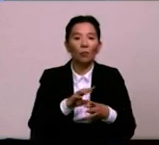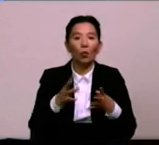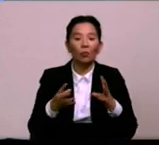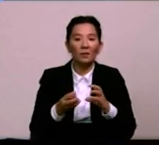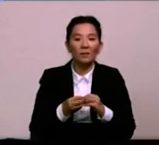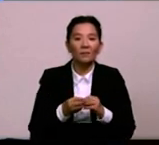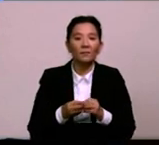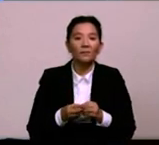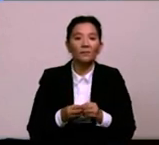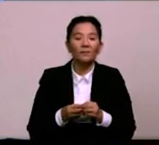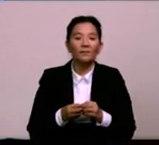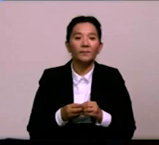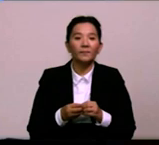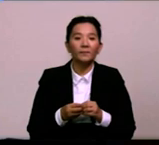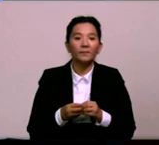образом.